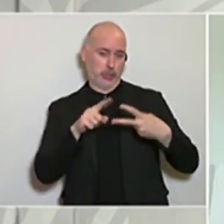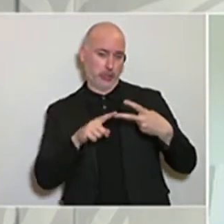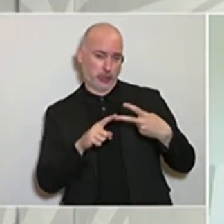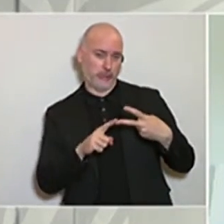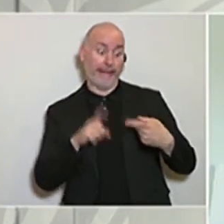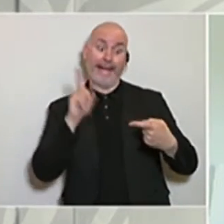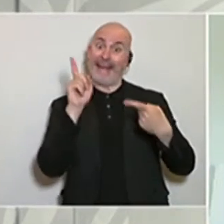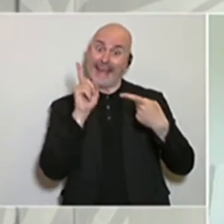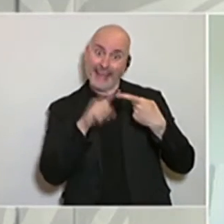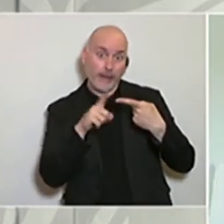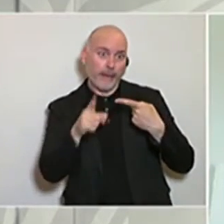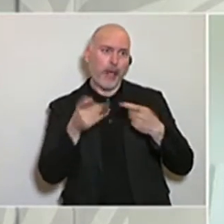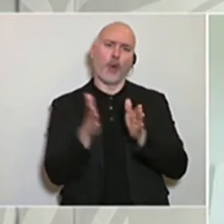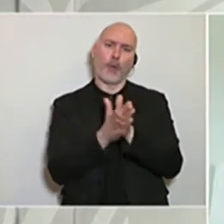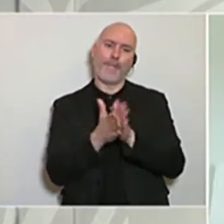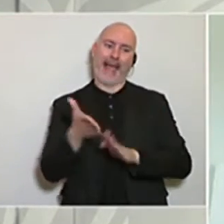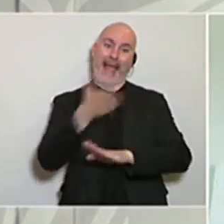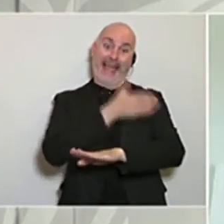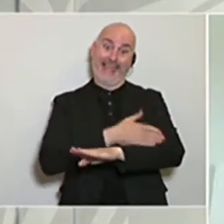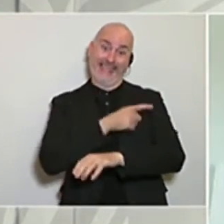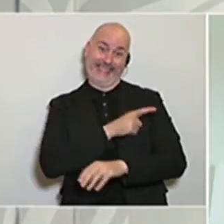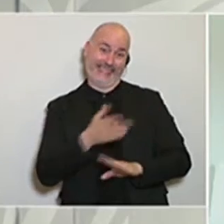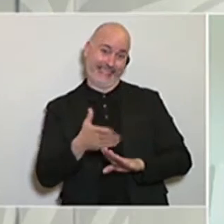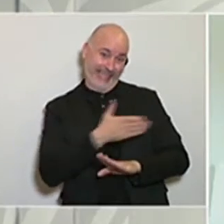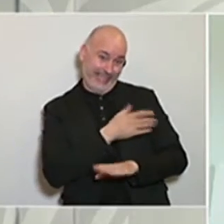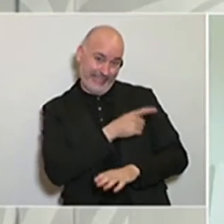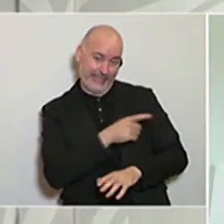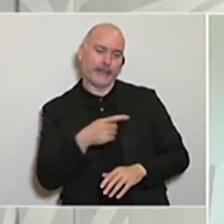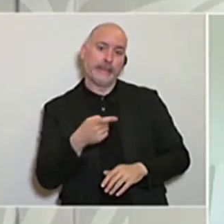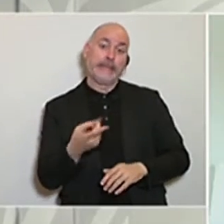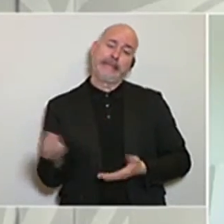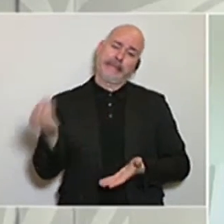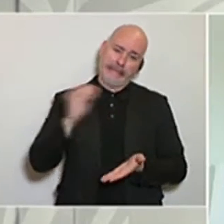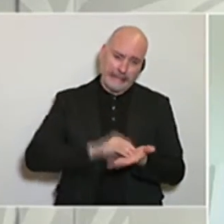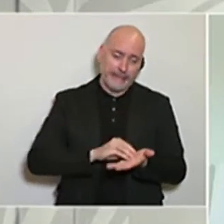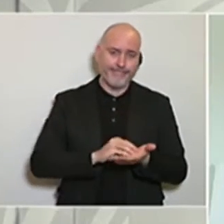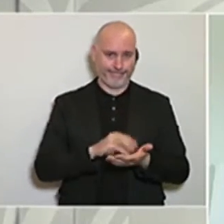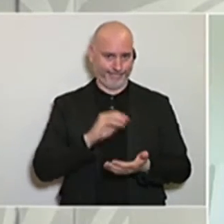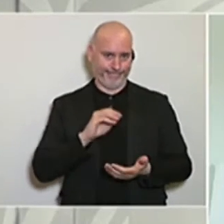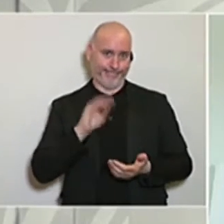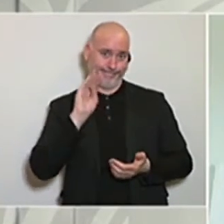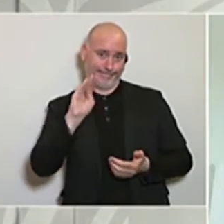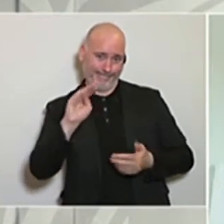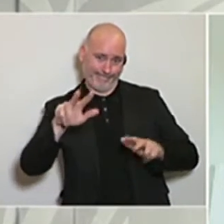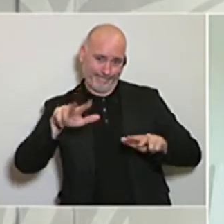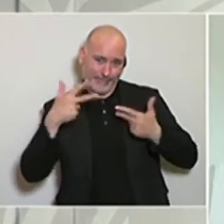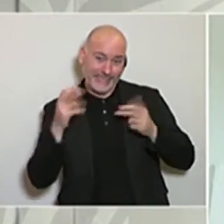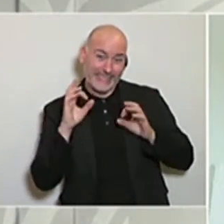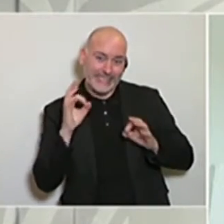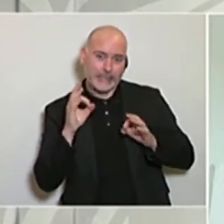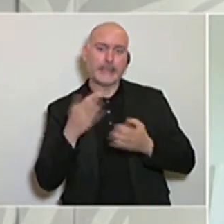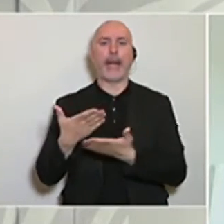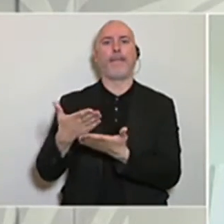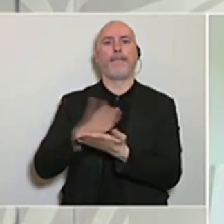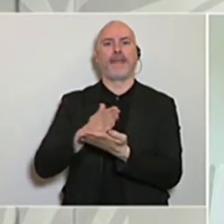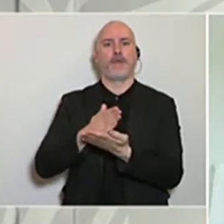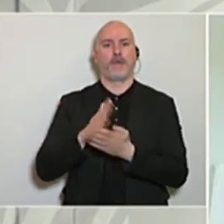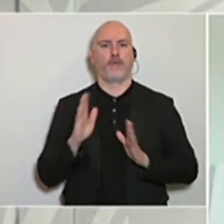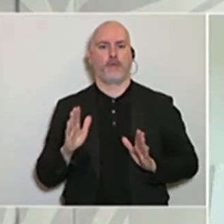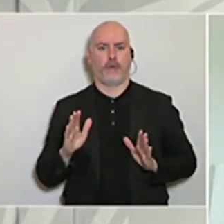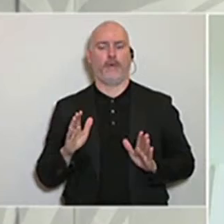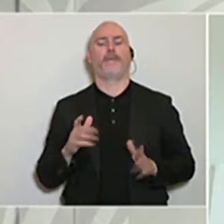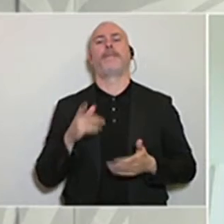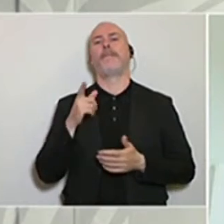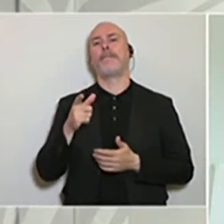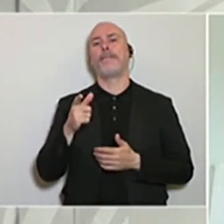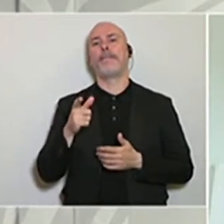Dani. Permetem-li tornar-li a insistir en el tema de la figura del relator. Vostès creuen que